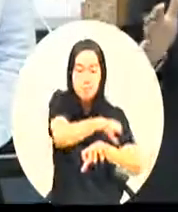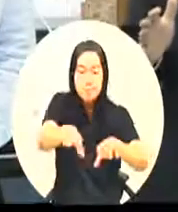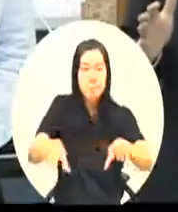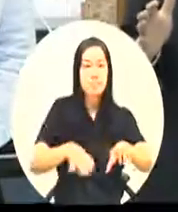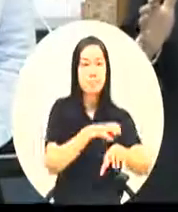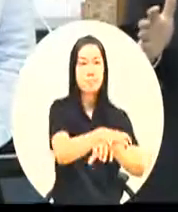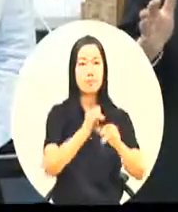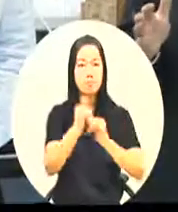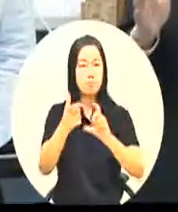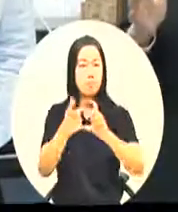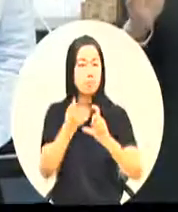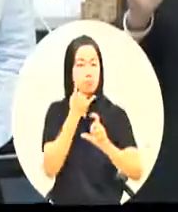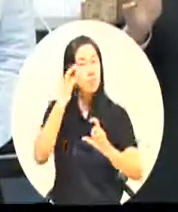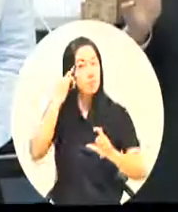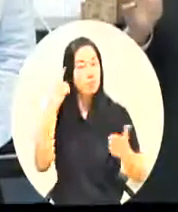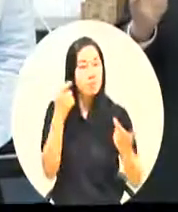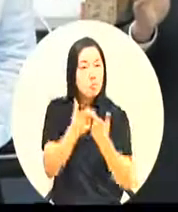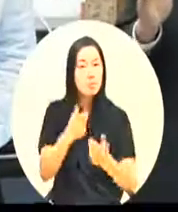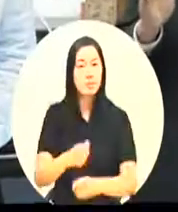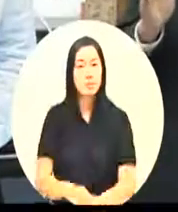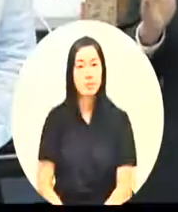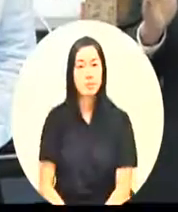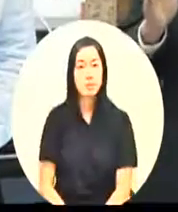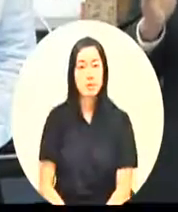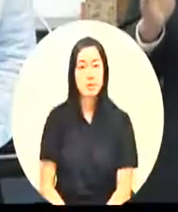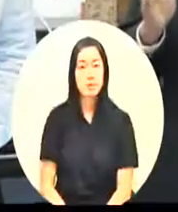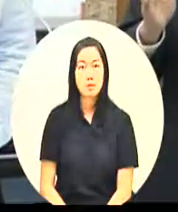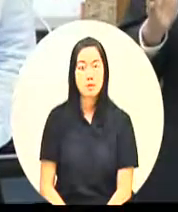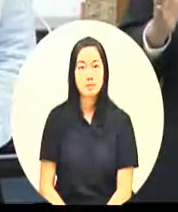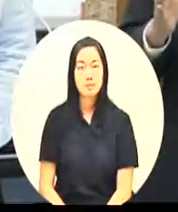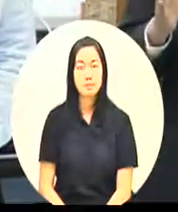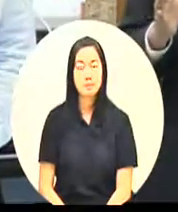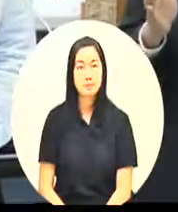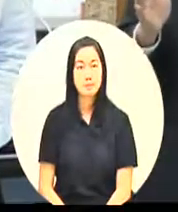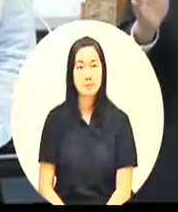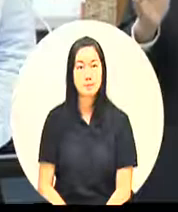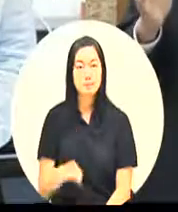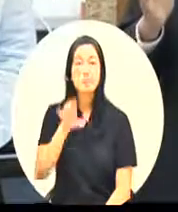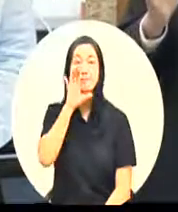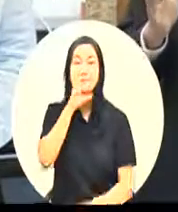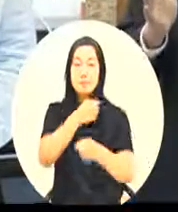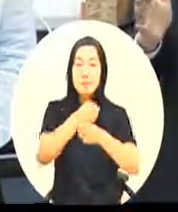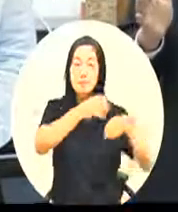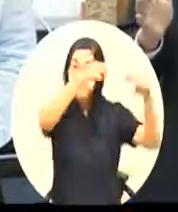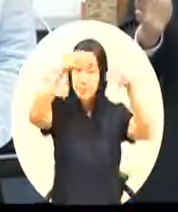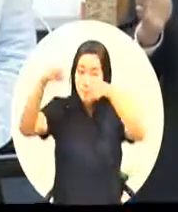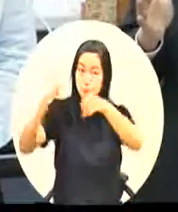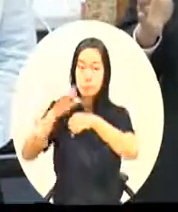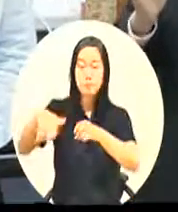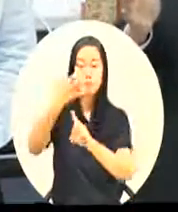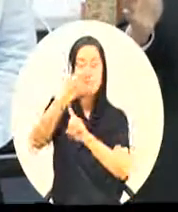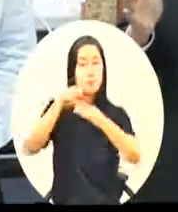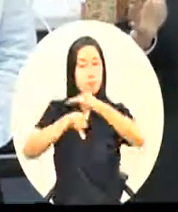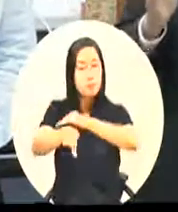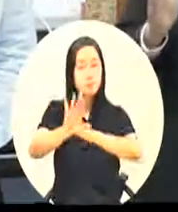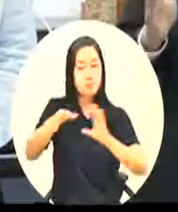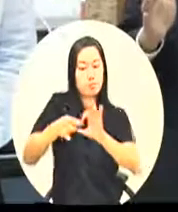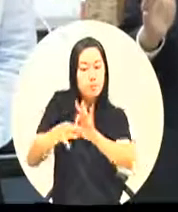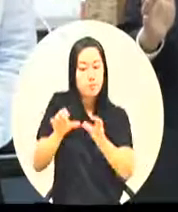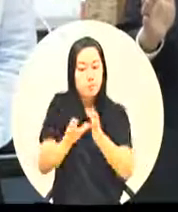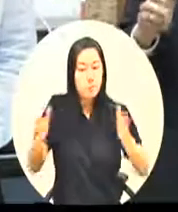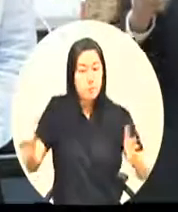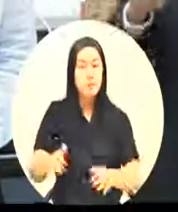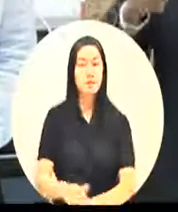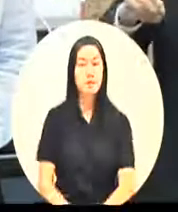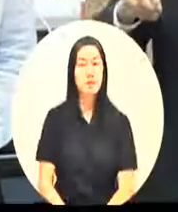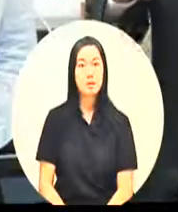社区的概念，所以主要可能跟这个哈马星跟旗津这边比较有关的就这一段，我们目